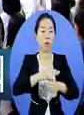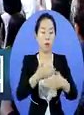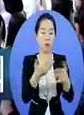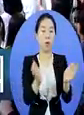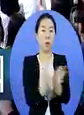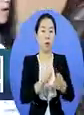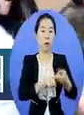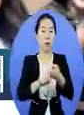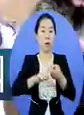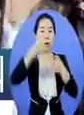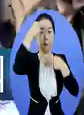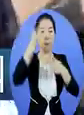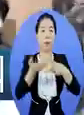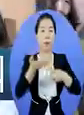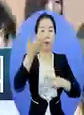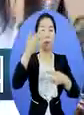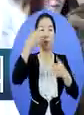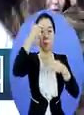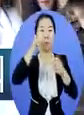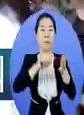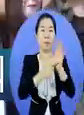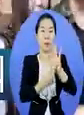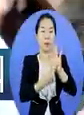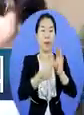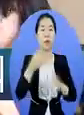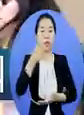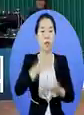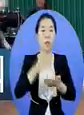동아리연합회 상반기 발표회가 천안 청소년 수련관에서 열렸습니다.